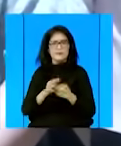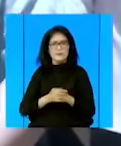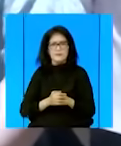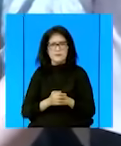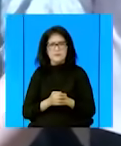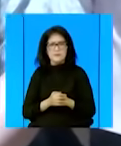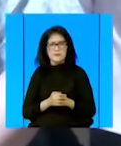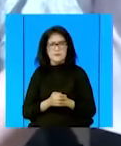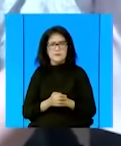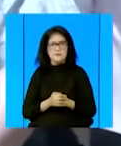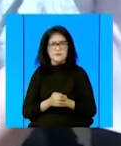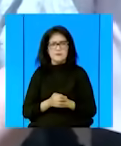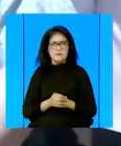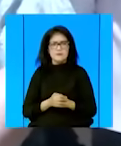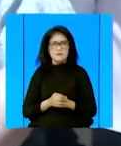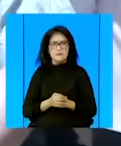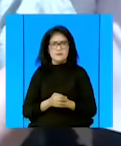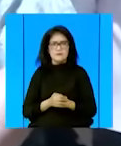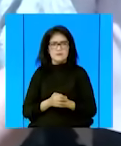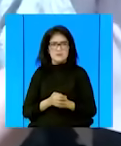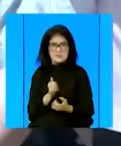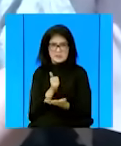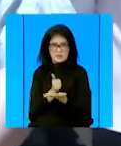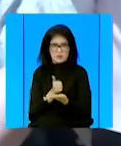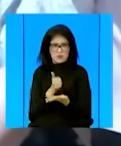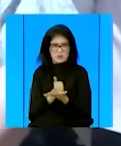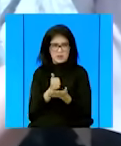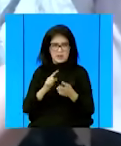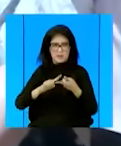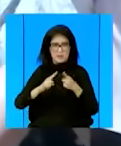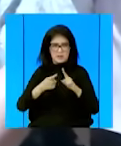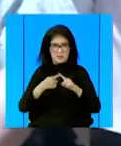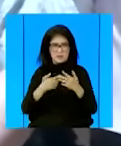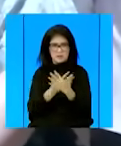Sebagaimana yang sama-sama teman-teman jurnalis ketahui bahwa